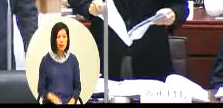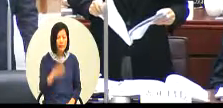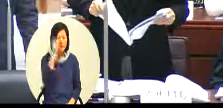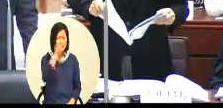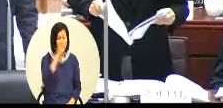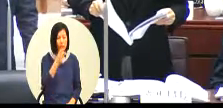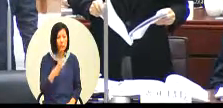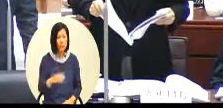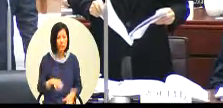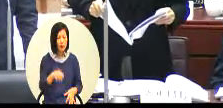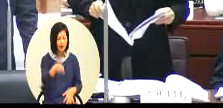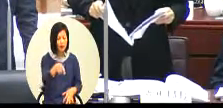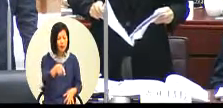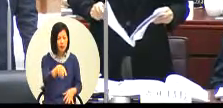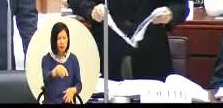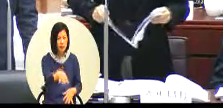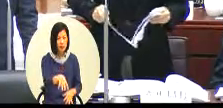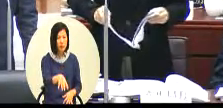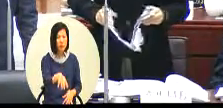据点。